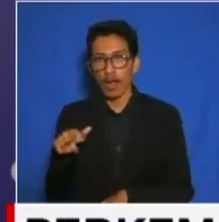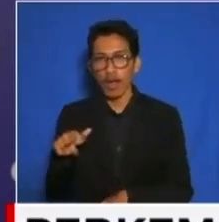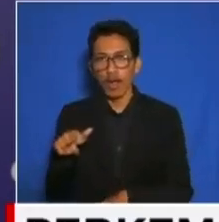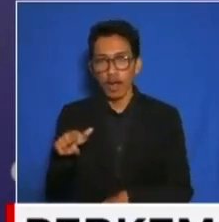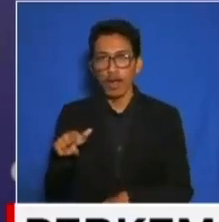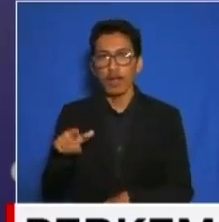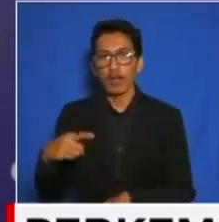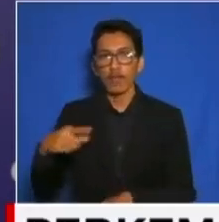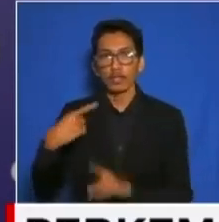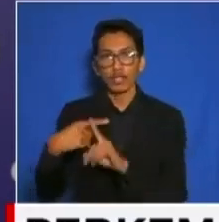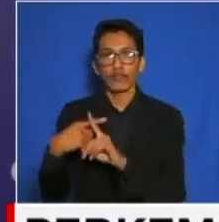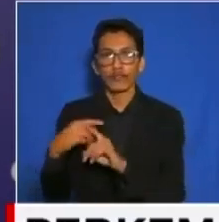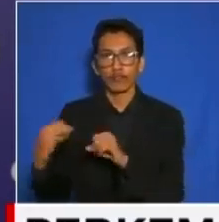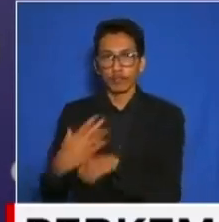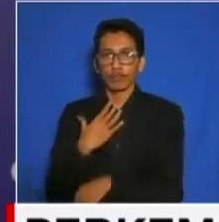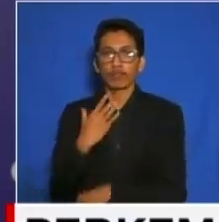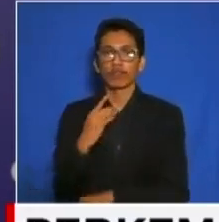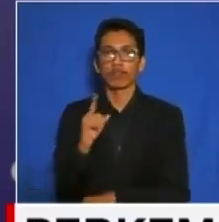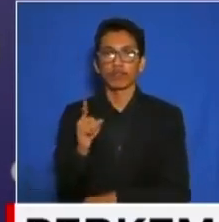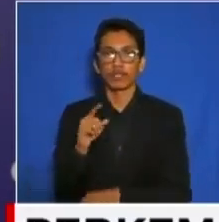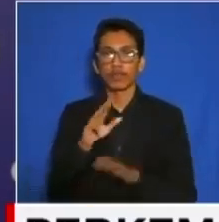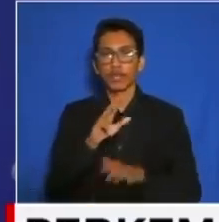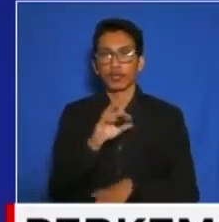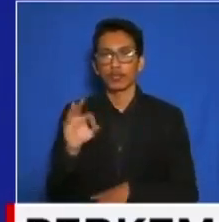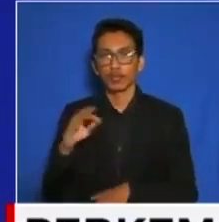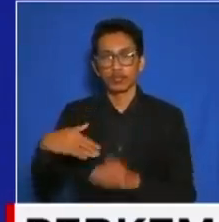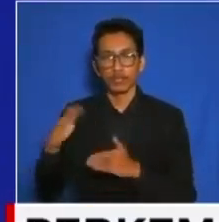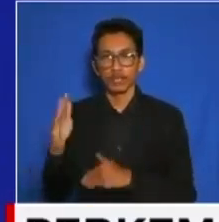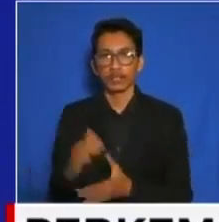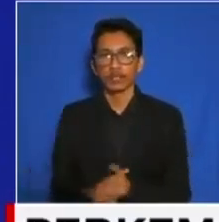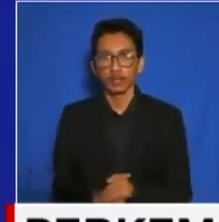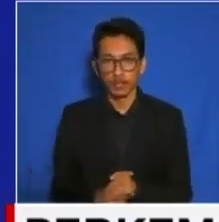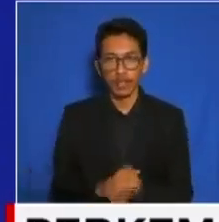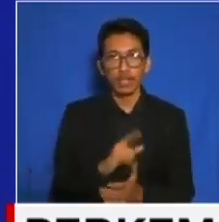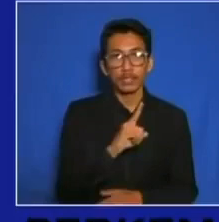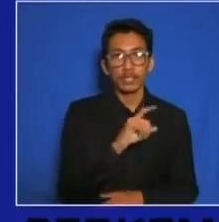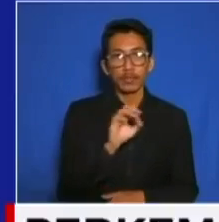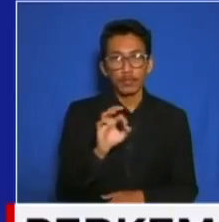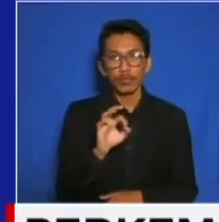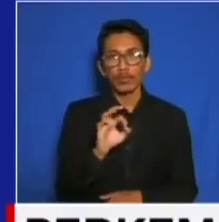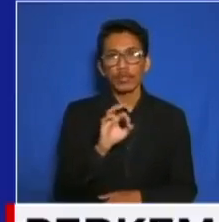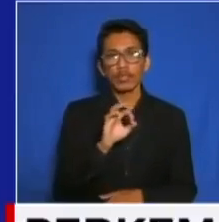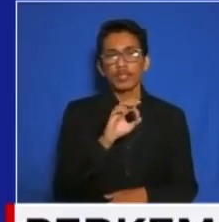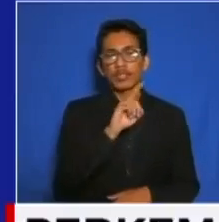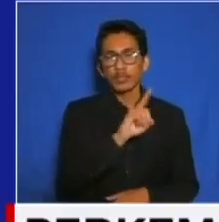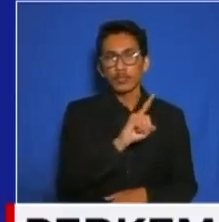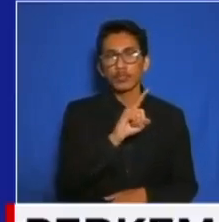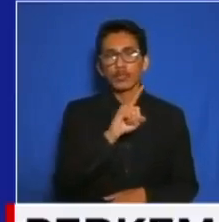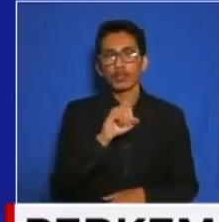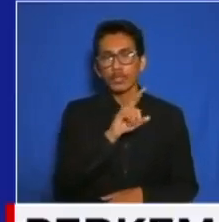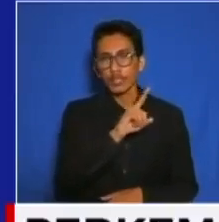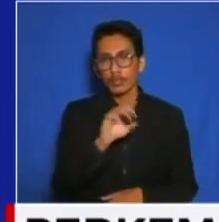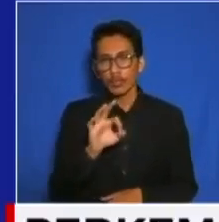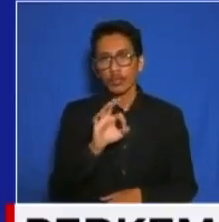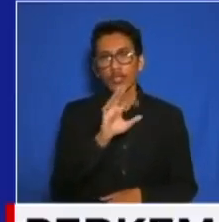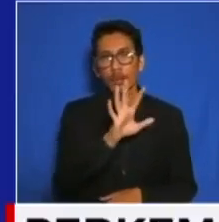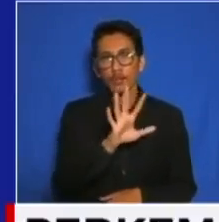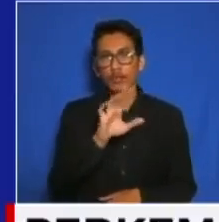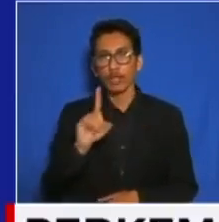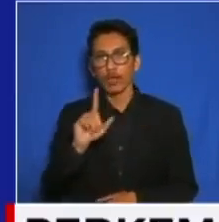Kemudian yang sudah sembuh menjadi 1.151 orang. Sementara yang